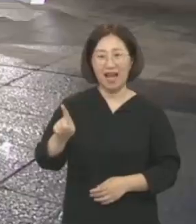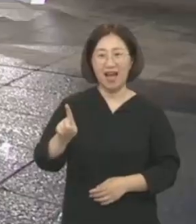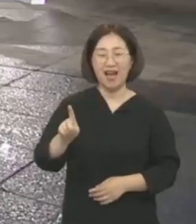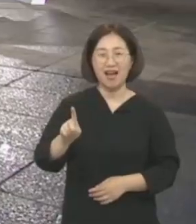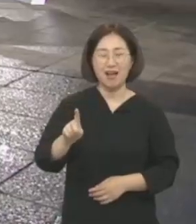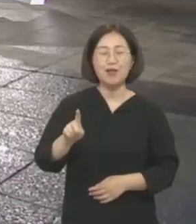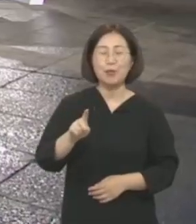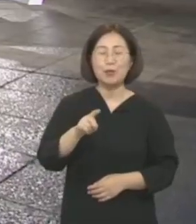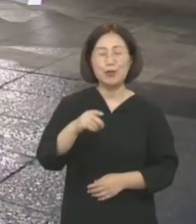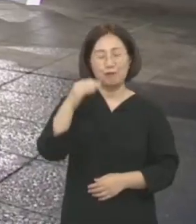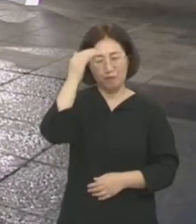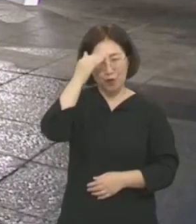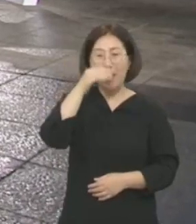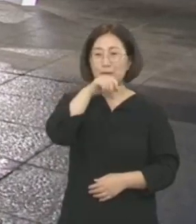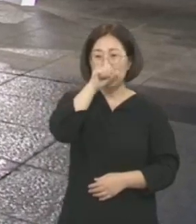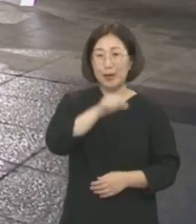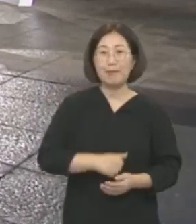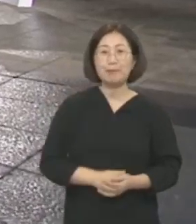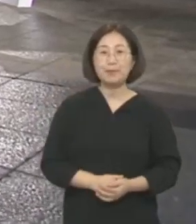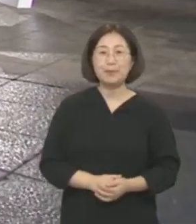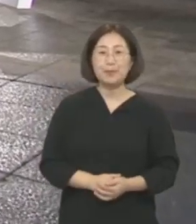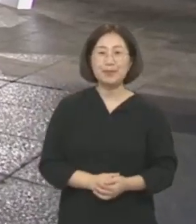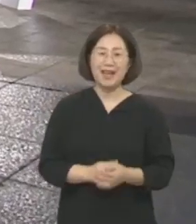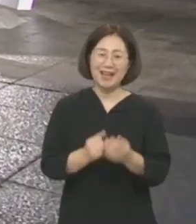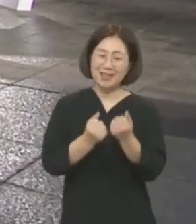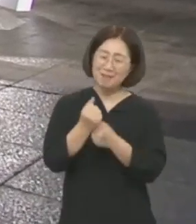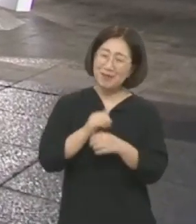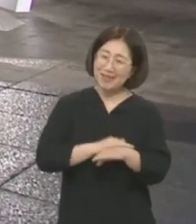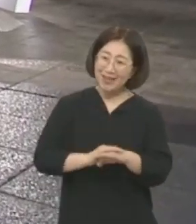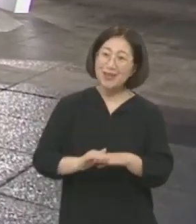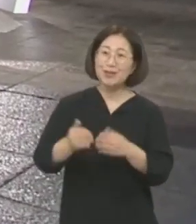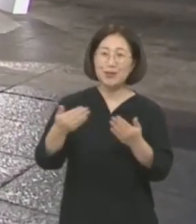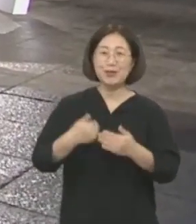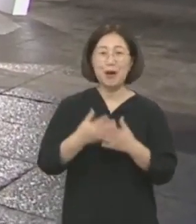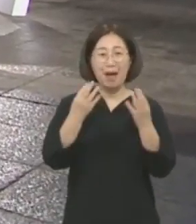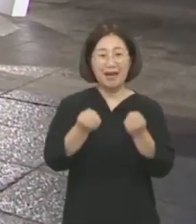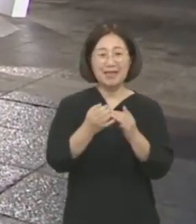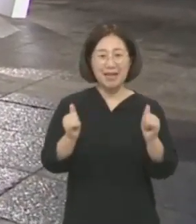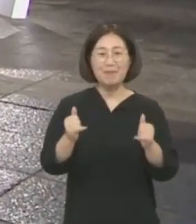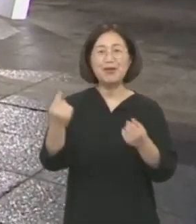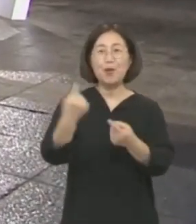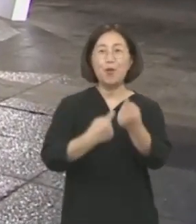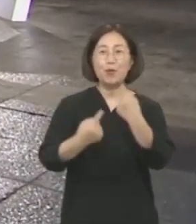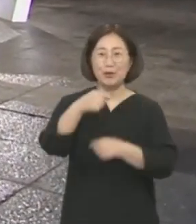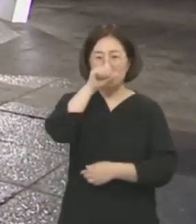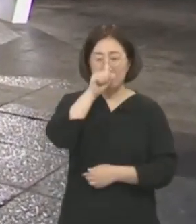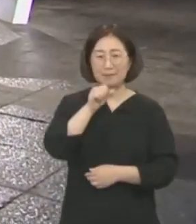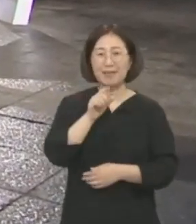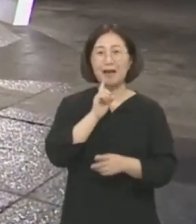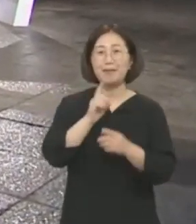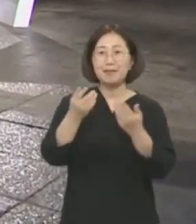명소입니다. 예, 군수님 오늘 문화해설사처럼 이렇게 설명을 해주셨는데 많은 분들이 와 있었으면 좋겠습니다. 오늘 말씀 잘 들었습니다.